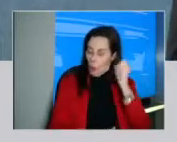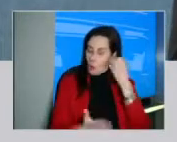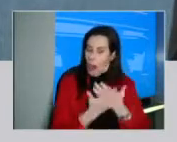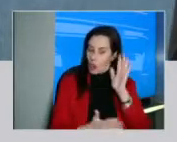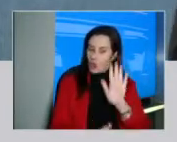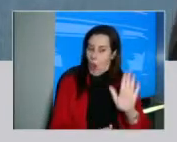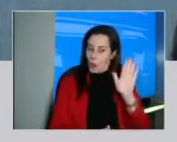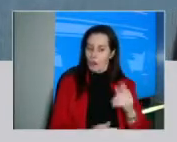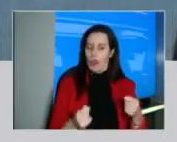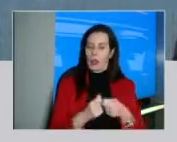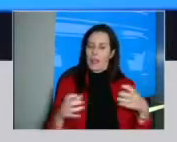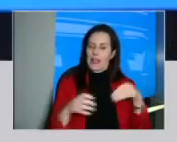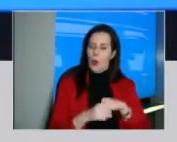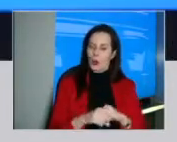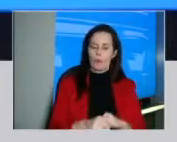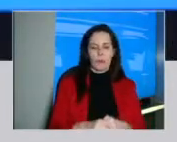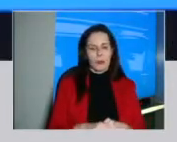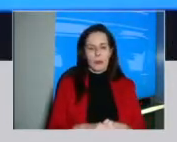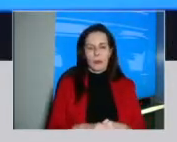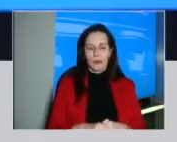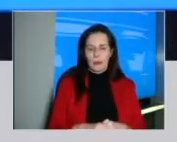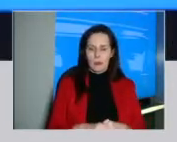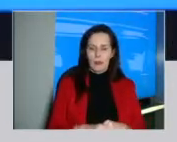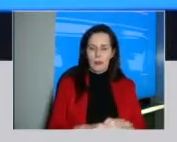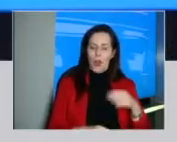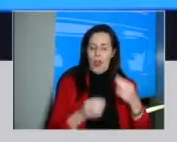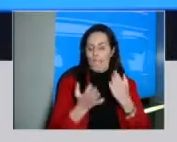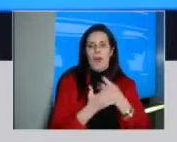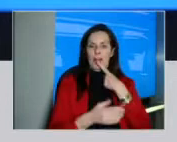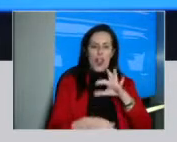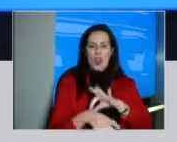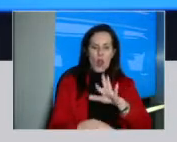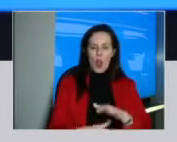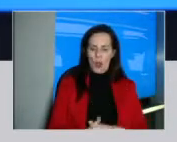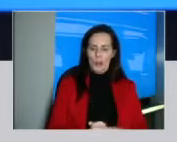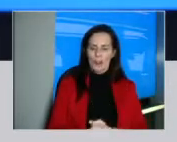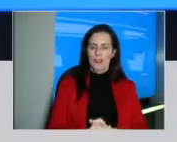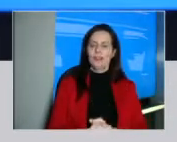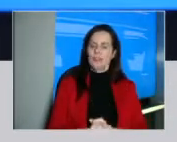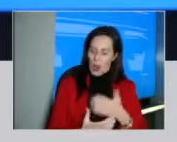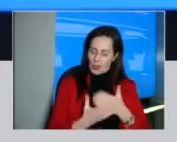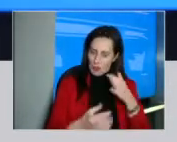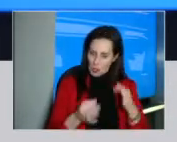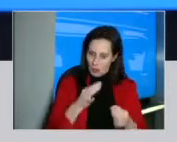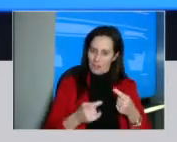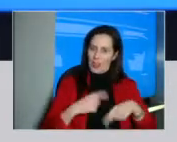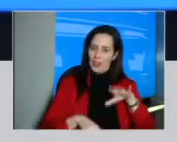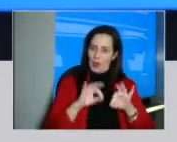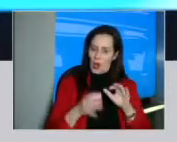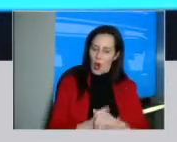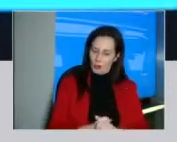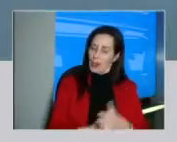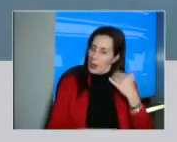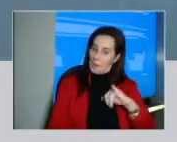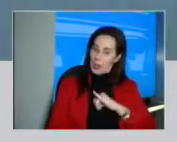בחשבון לגבי הייחודים והפיצולים. דוקטור... עורך הדין, כבר נתתי לך דוקטור, עורך הדין, דין לבנה, היועץ המשפטי של ועדת הבחירות המרכזית,